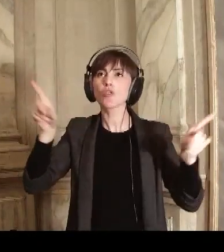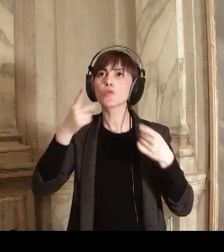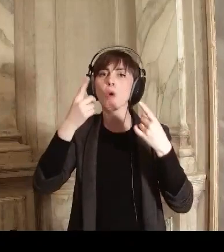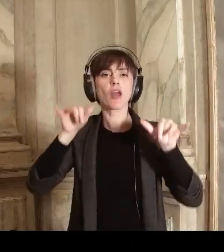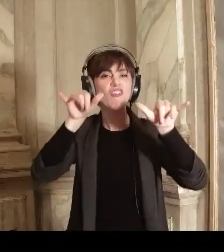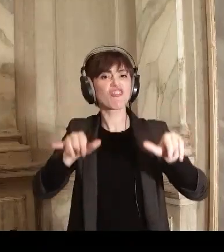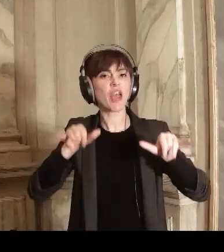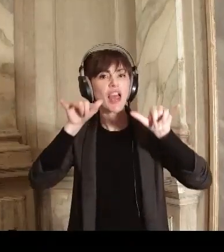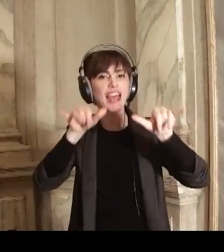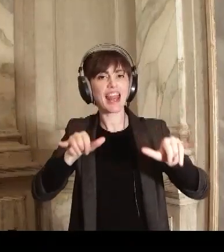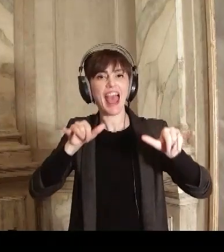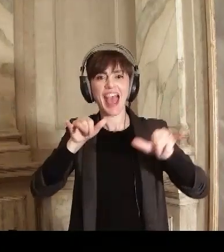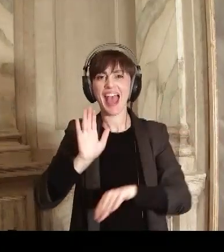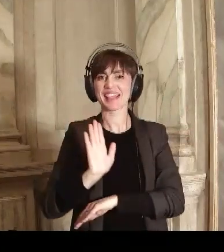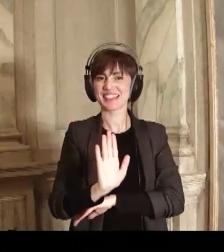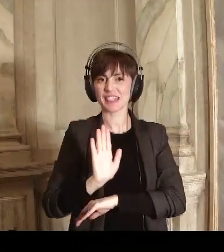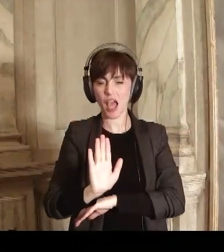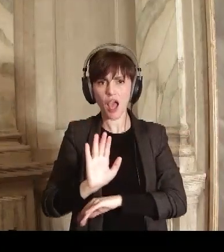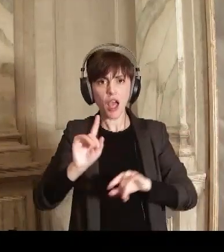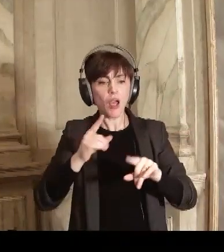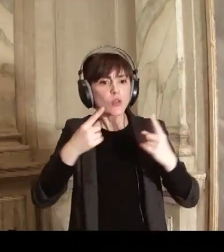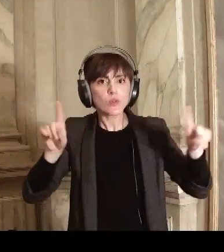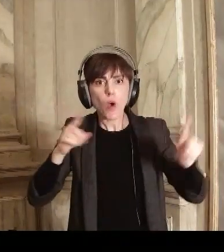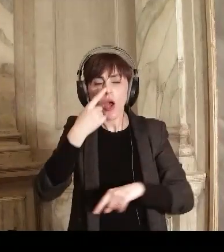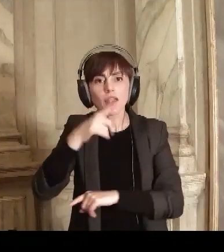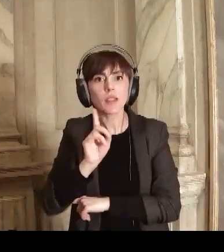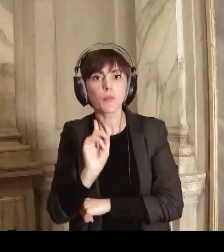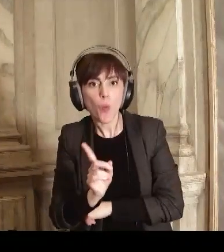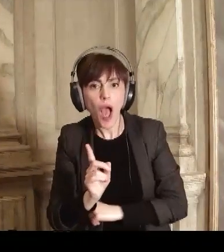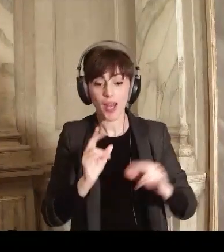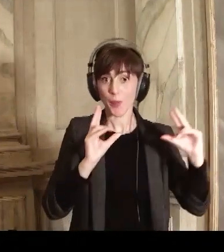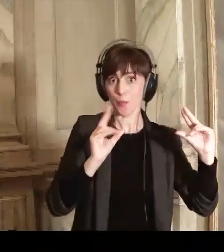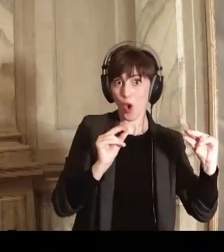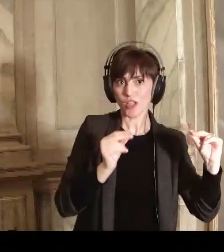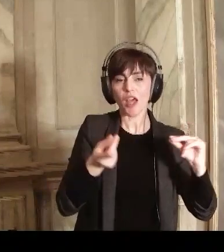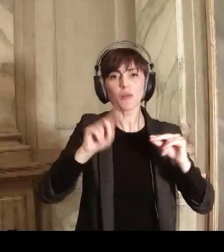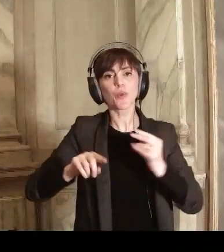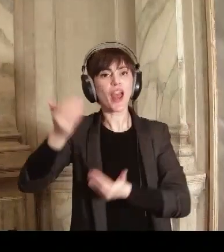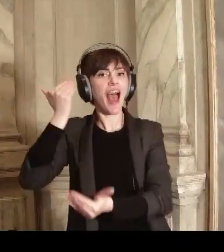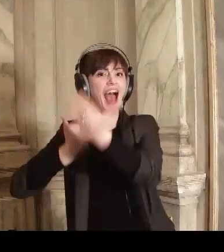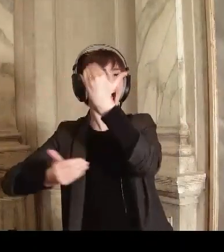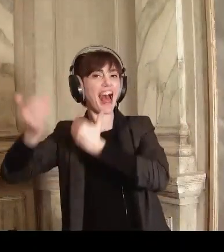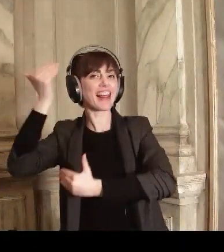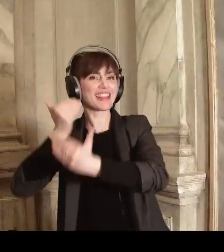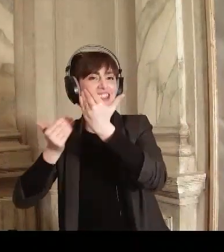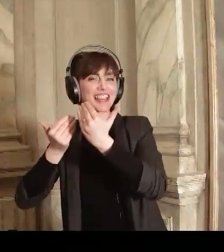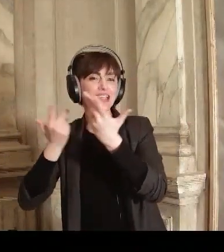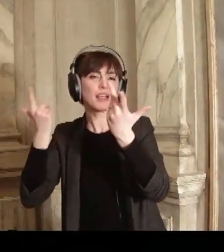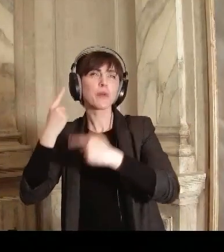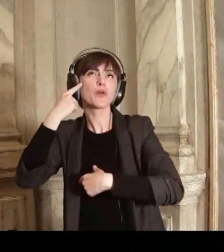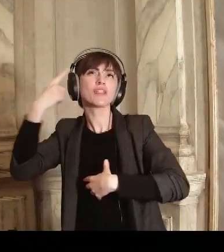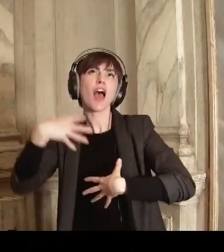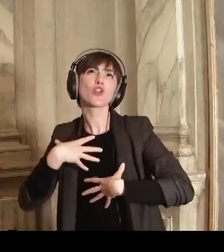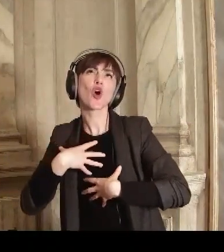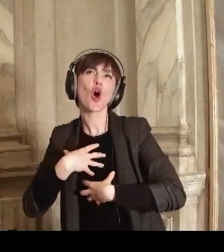una Venezia nostalgica, acustica, scomparsa, che i compositori rimettono in vita. Antia Caddi